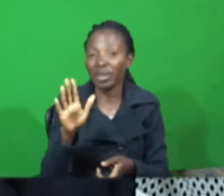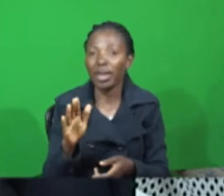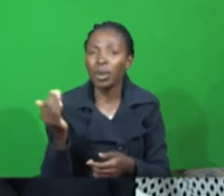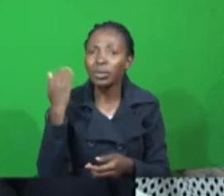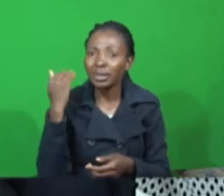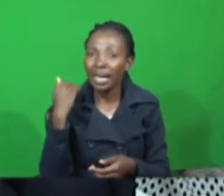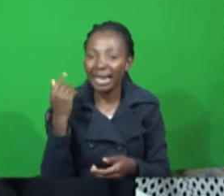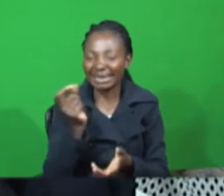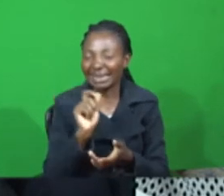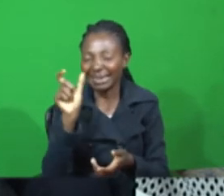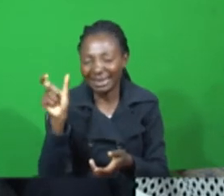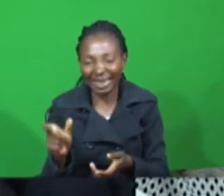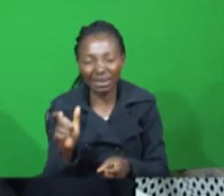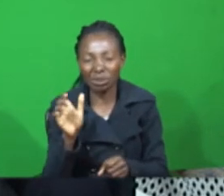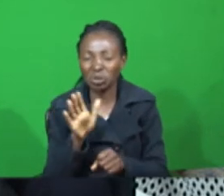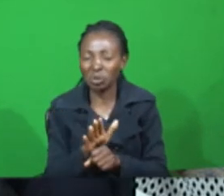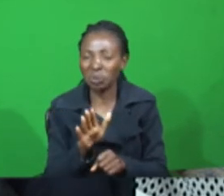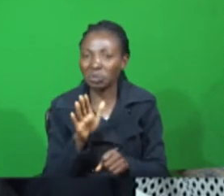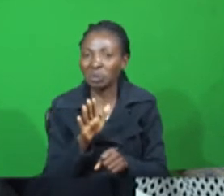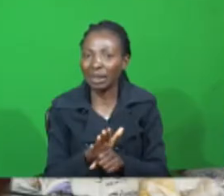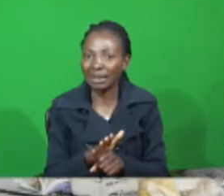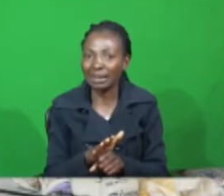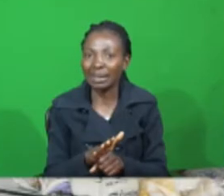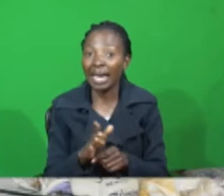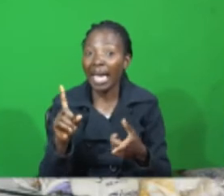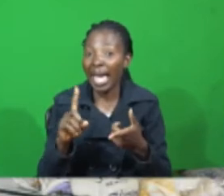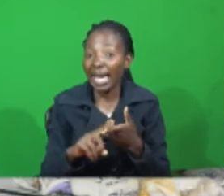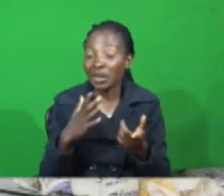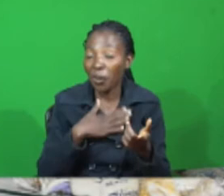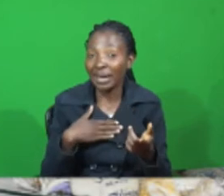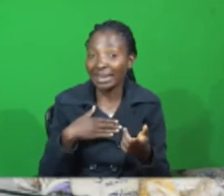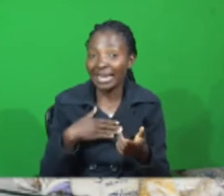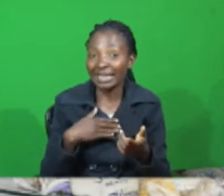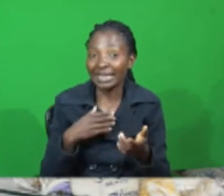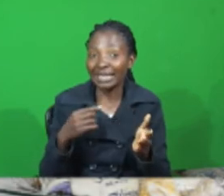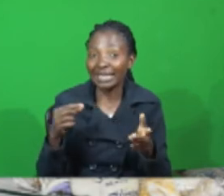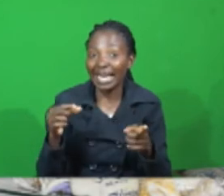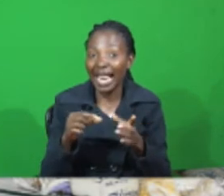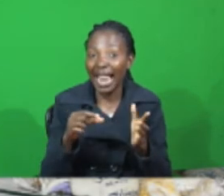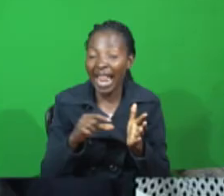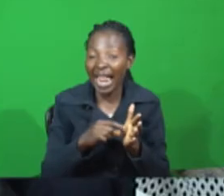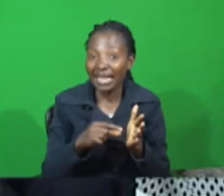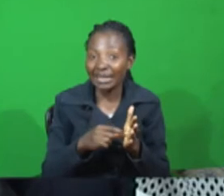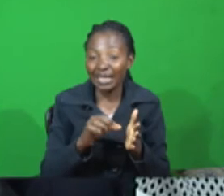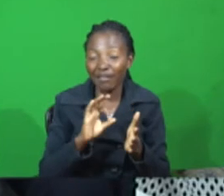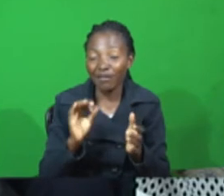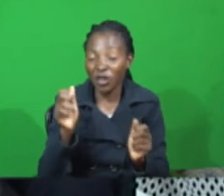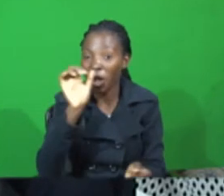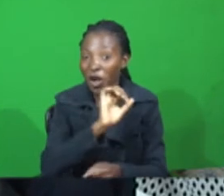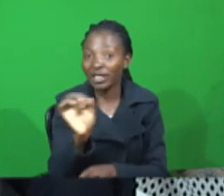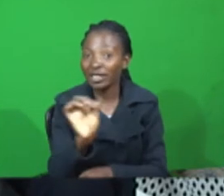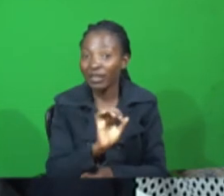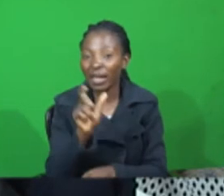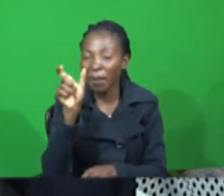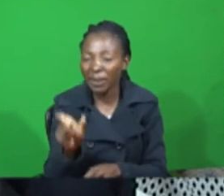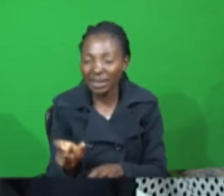dzaive dzemasekretari nedzekuti uda raisenzi rekudrive wautofunga kuti akubatsire kuwana raisenzi